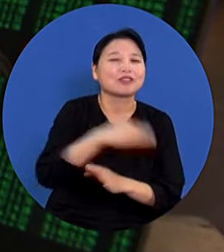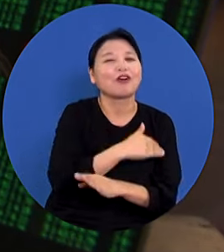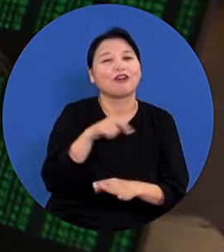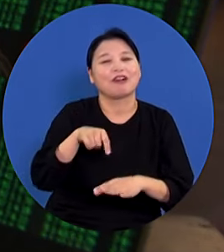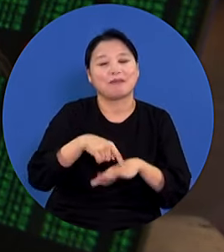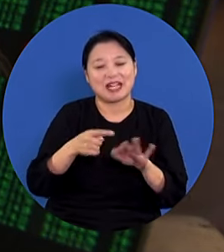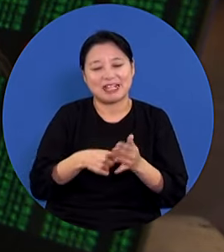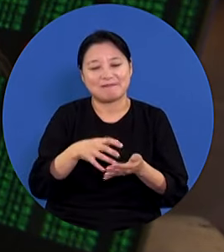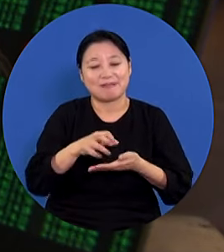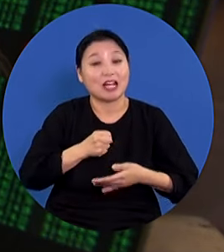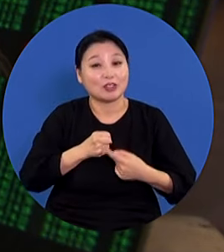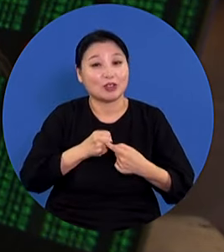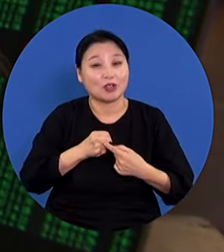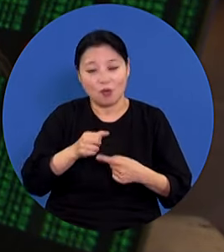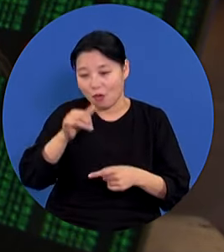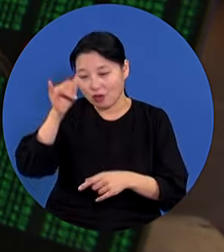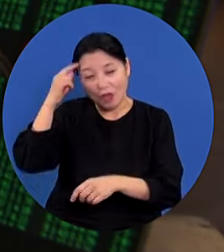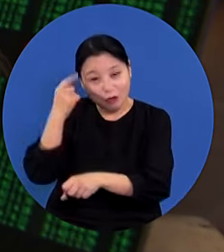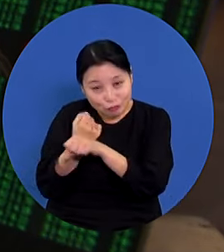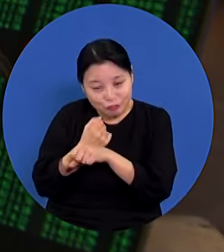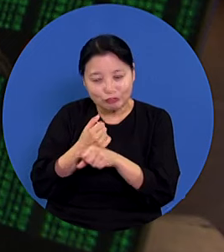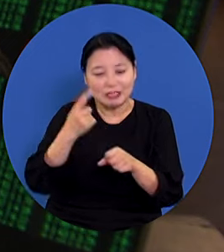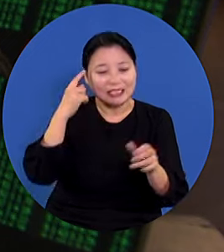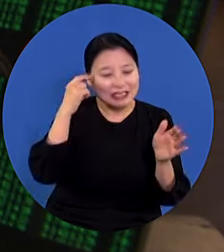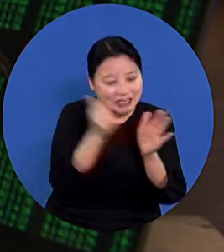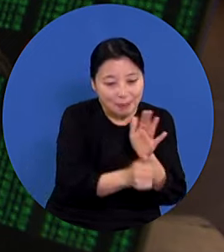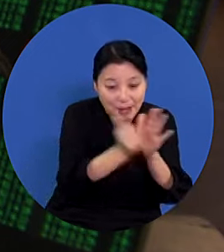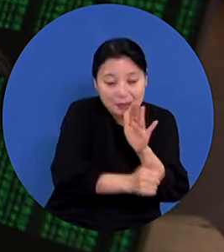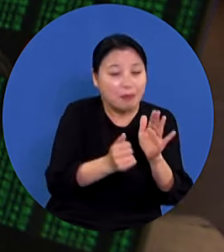이제 하면서 연구도 하고 실패도 하고 하니까